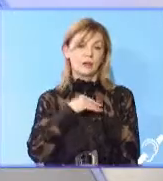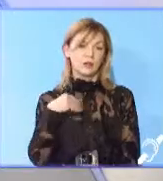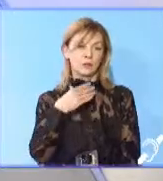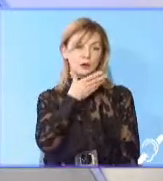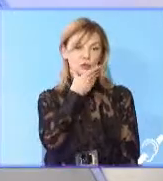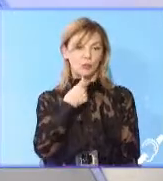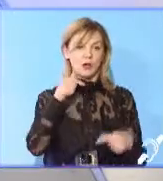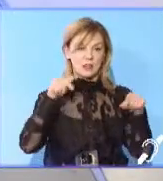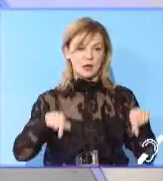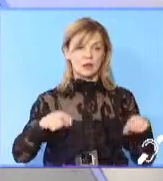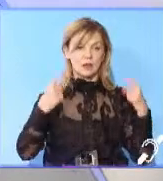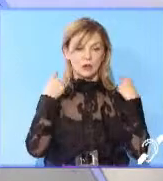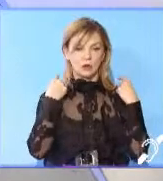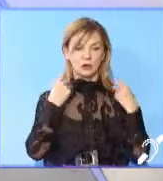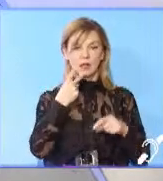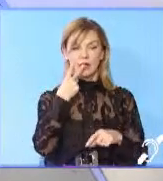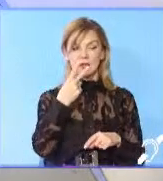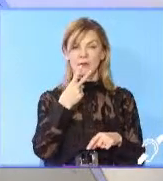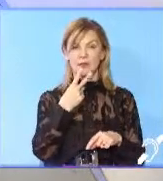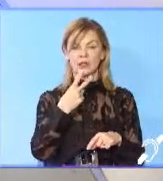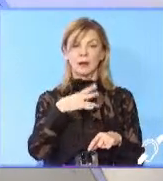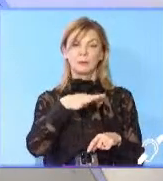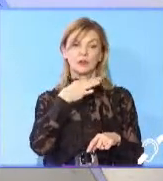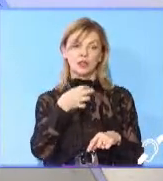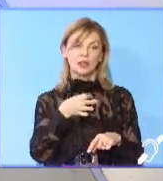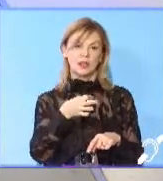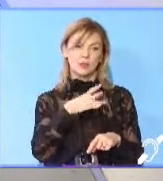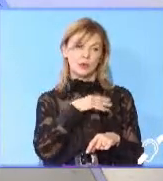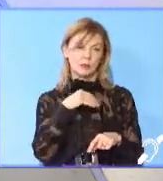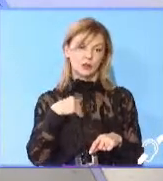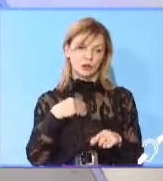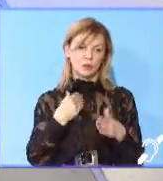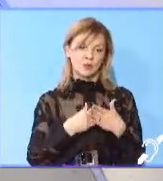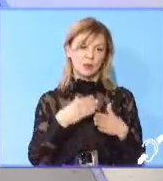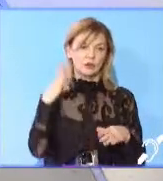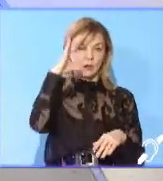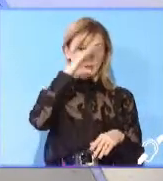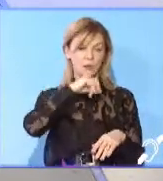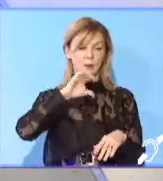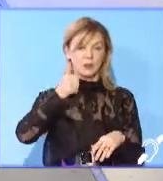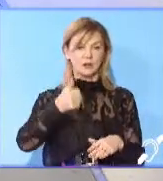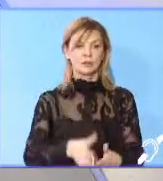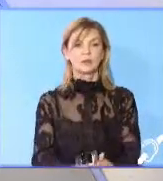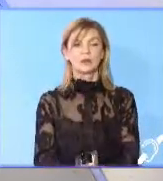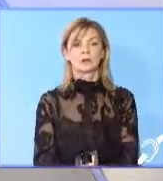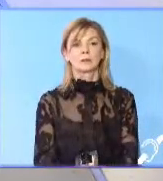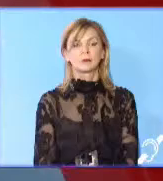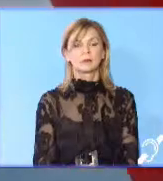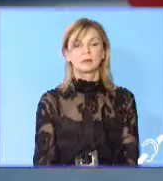Vreme frumoasă astăzi în Oltenia. Să vedem ce ne spun meteorologii pentru la noapte și mâine.